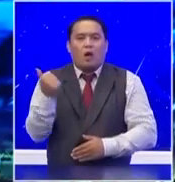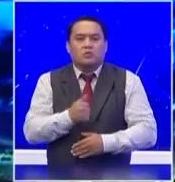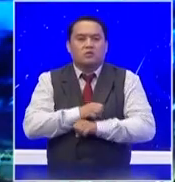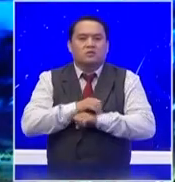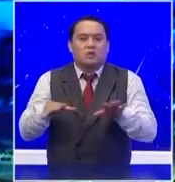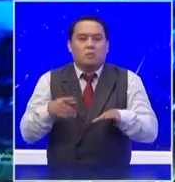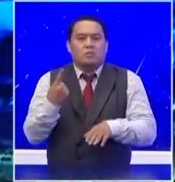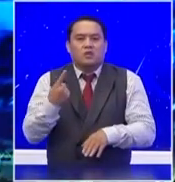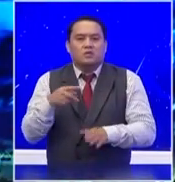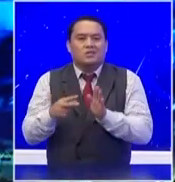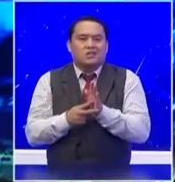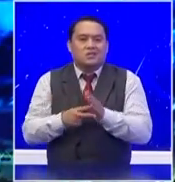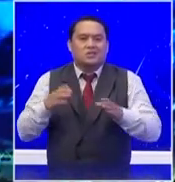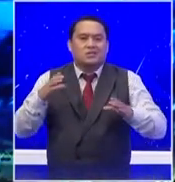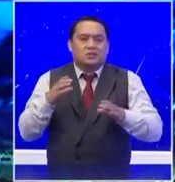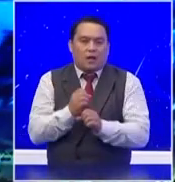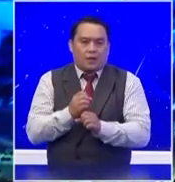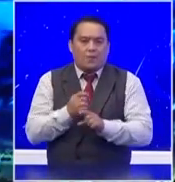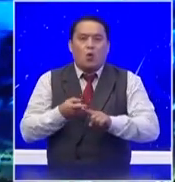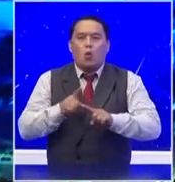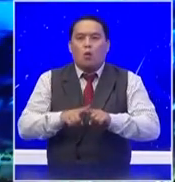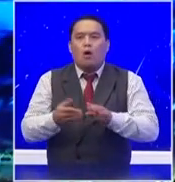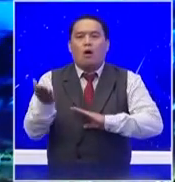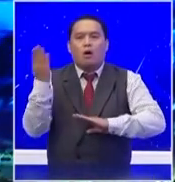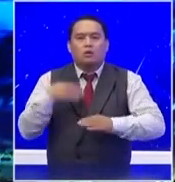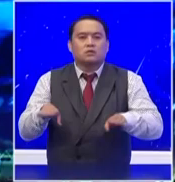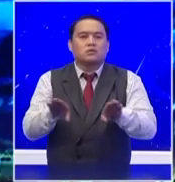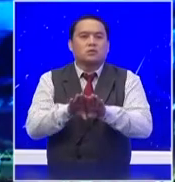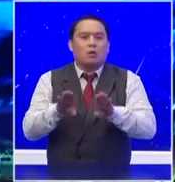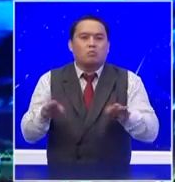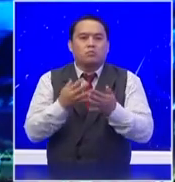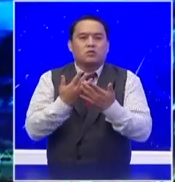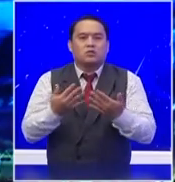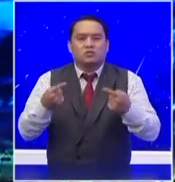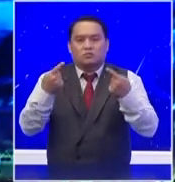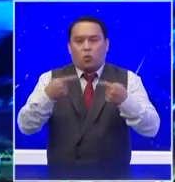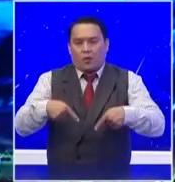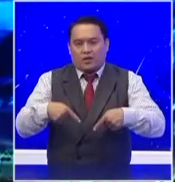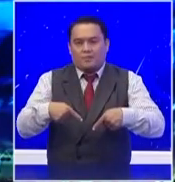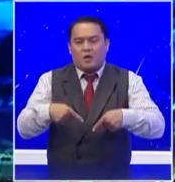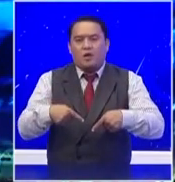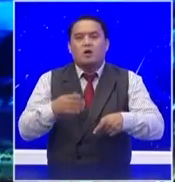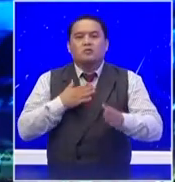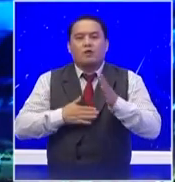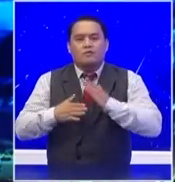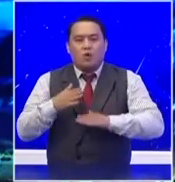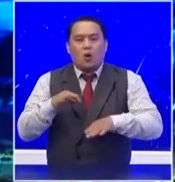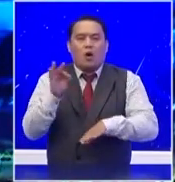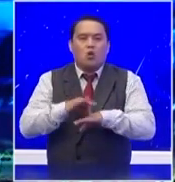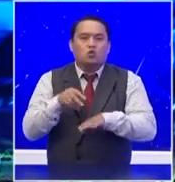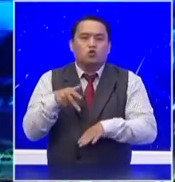қарқыны 1,8% азайған. Бұл алдыңғы жағдаймен салыстырғанда бір шама төмен. Қазіргі күні коронавируспен